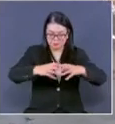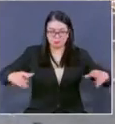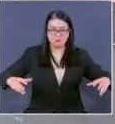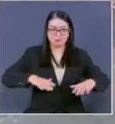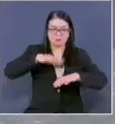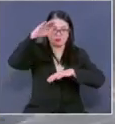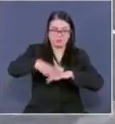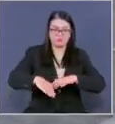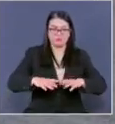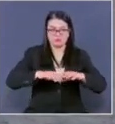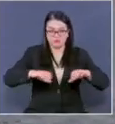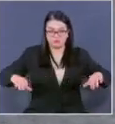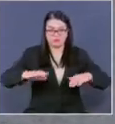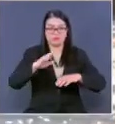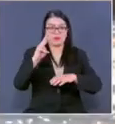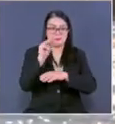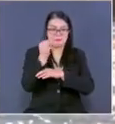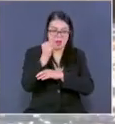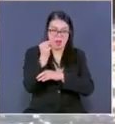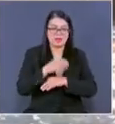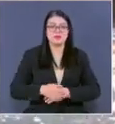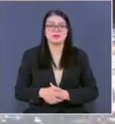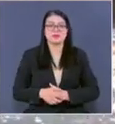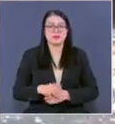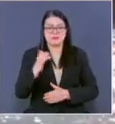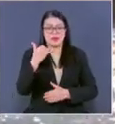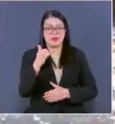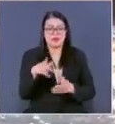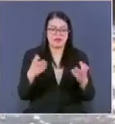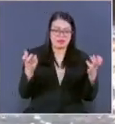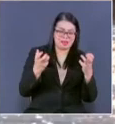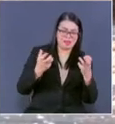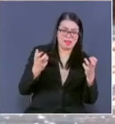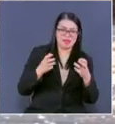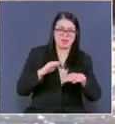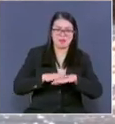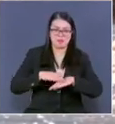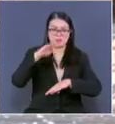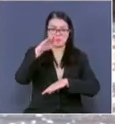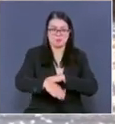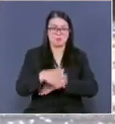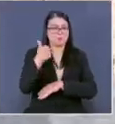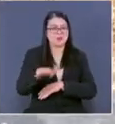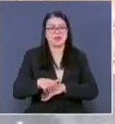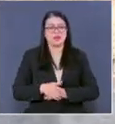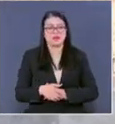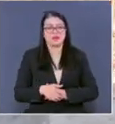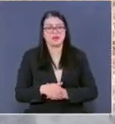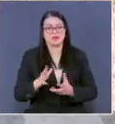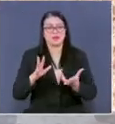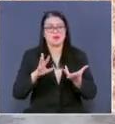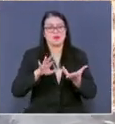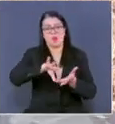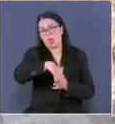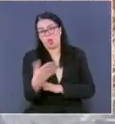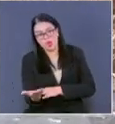กองฟางผ่านแผ่นไม้บางคันเนี่ยไม่แน่ใจว่าด้วยความแข็งแรงไม่ผ่านไปได้แต่บางคันเนี่ยมันก็ผ่านไม่ไหว